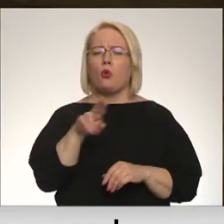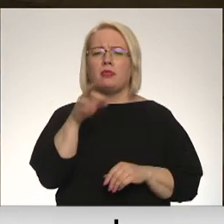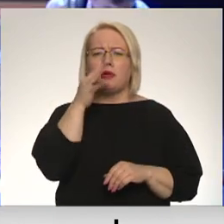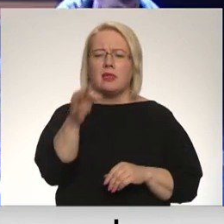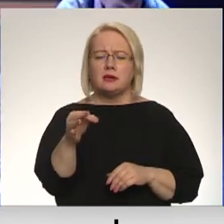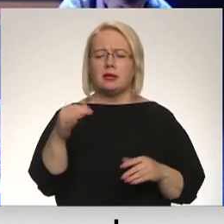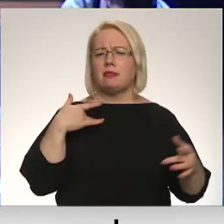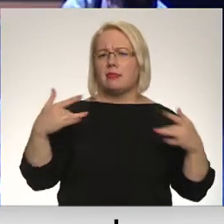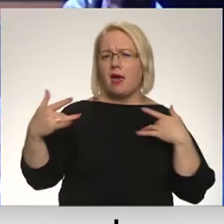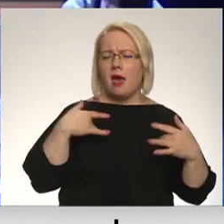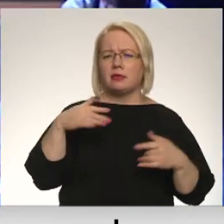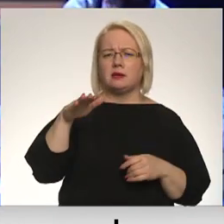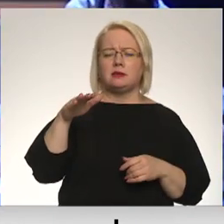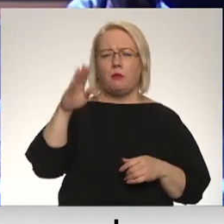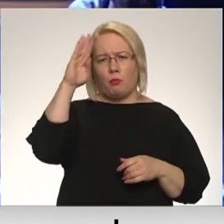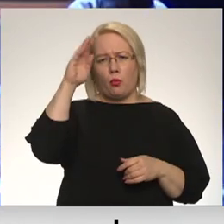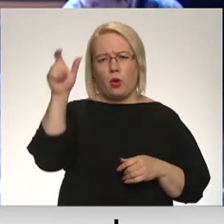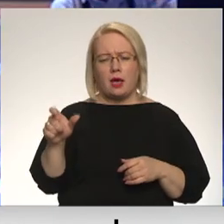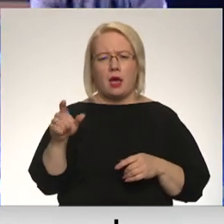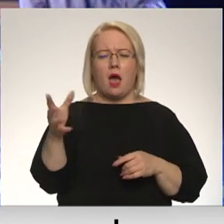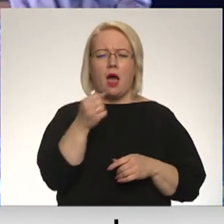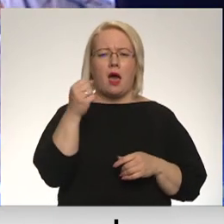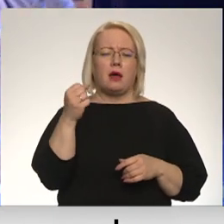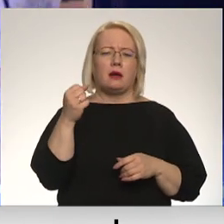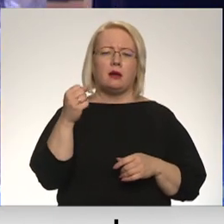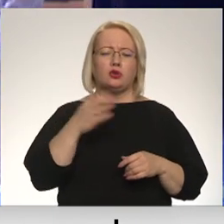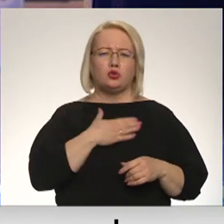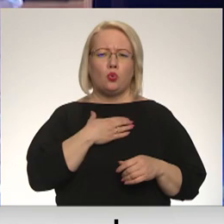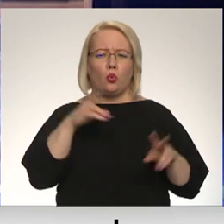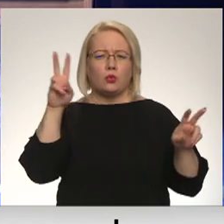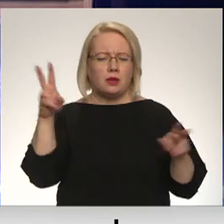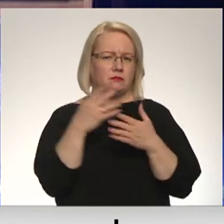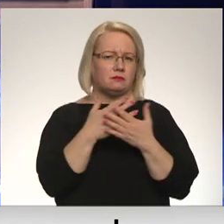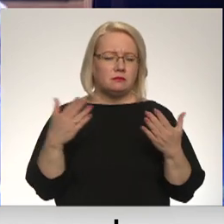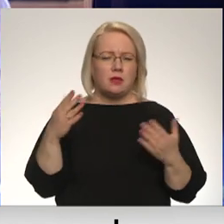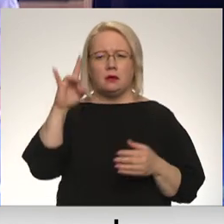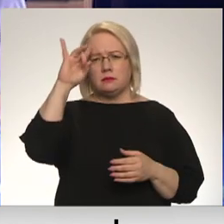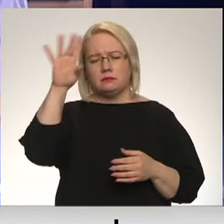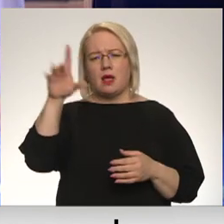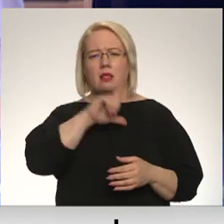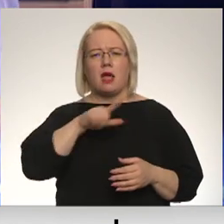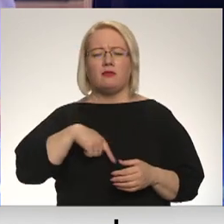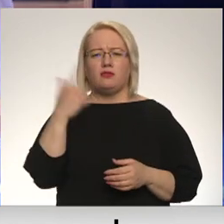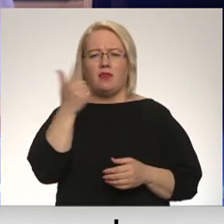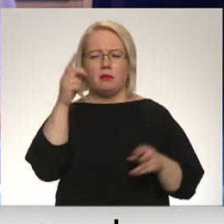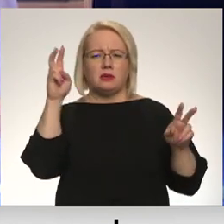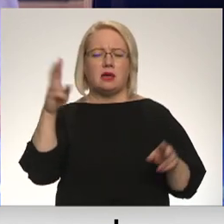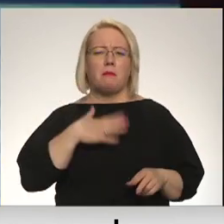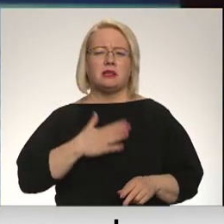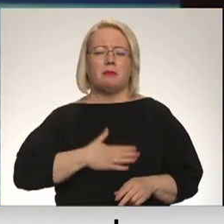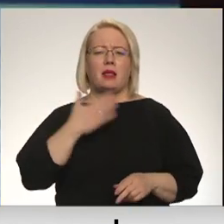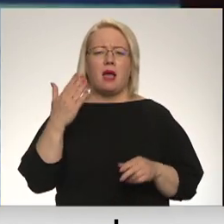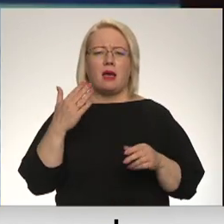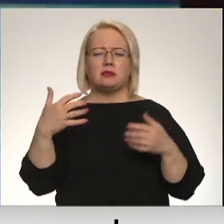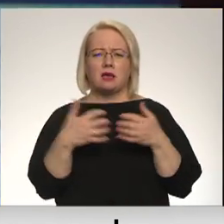iestudējumi Puika ar suni, Svinagarša, Vectēvs, Fake News, populārs latviešu filmas, mans mīļākais karš, pilsēta pie upes